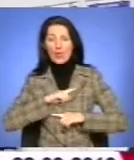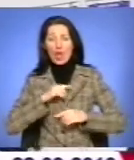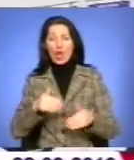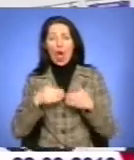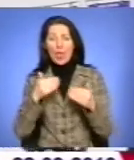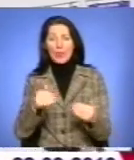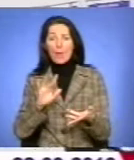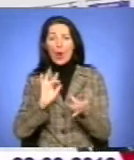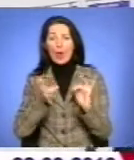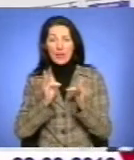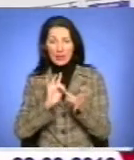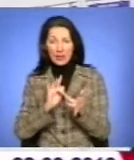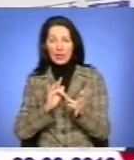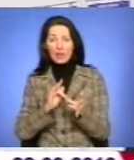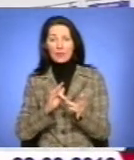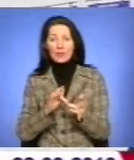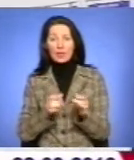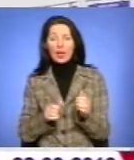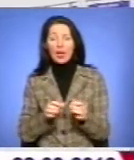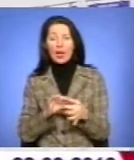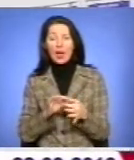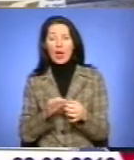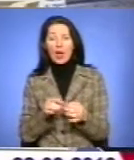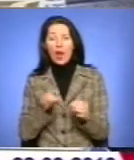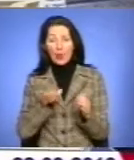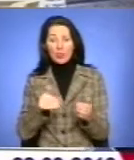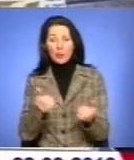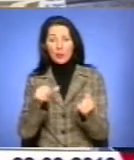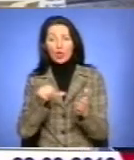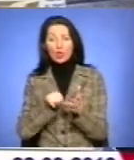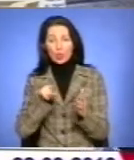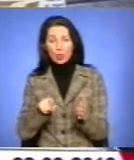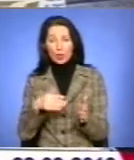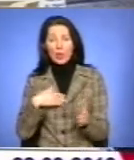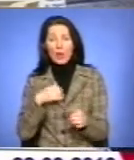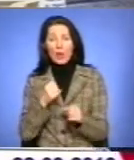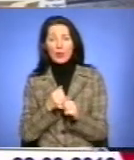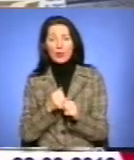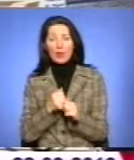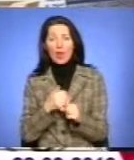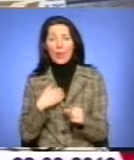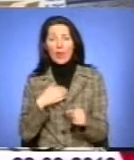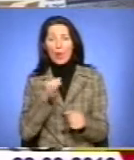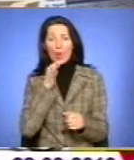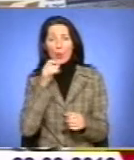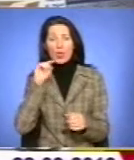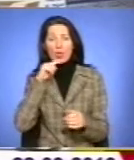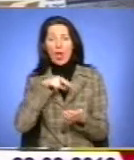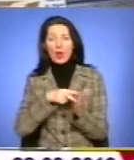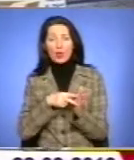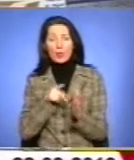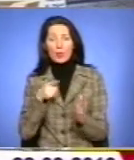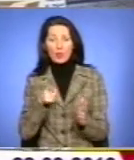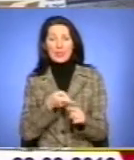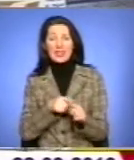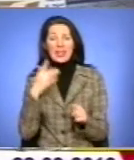інтернет-олімпіади з економіки, що дало мені право приймати участь тут. Я наполегливо працювала, але в принципі мені подобається економіка, тому це легко.